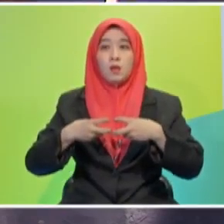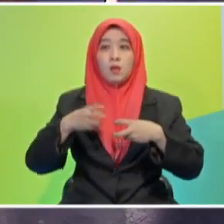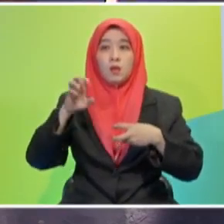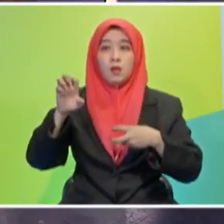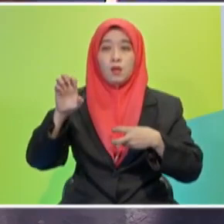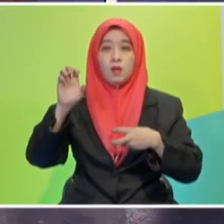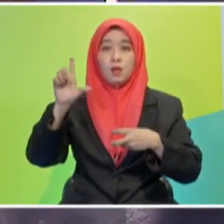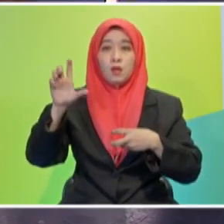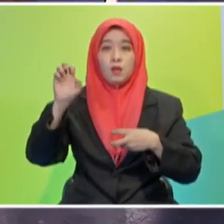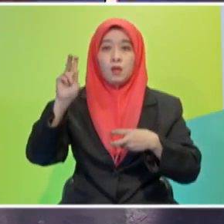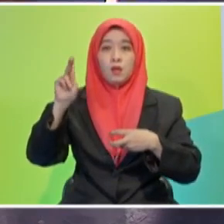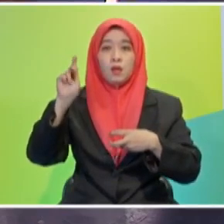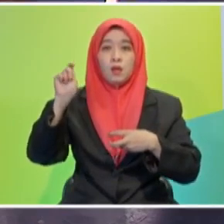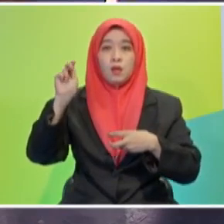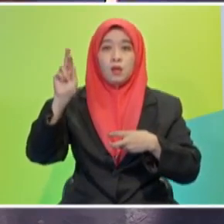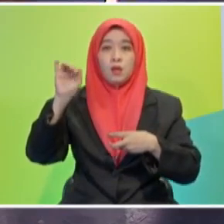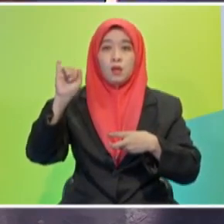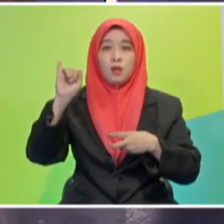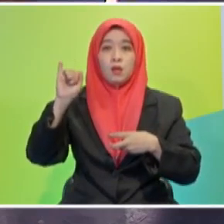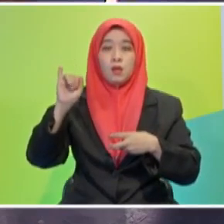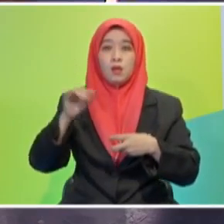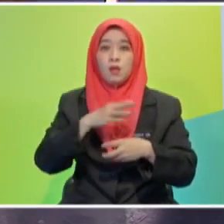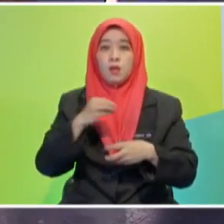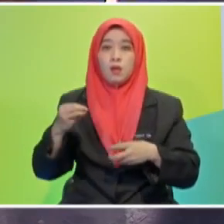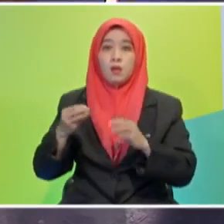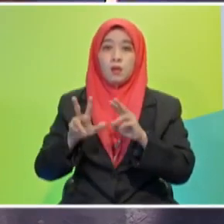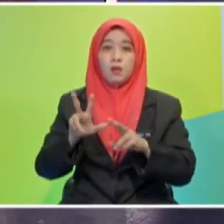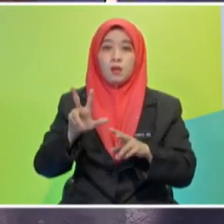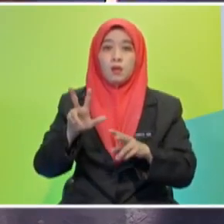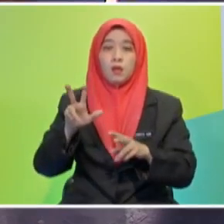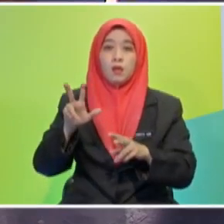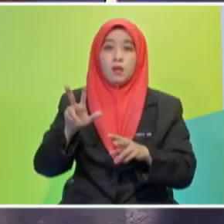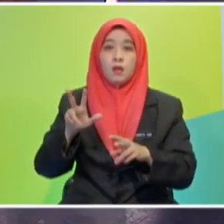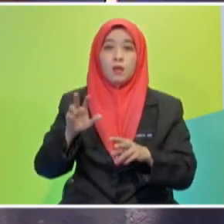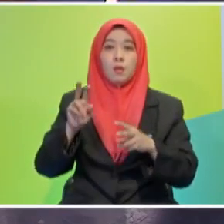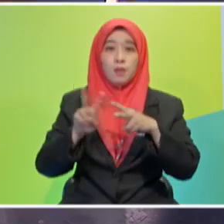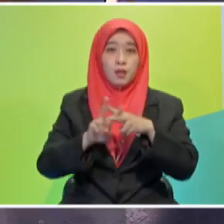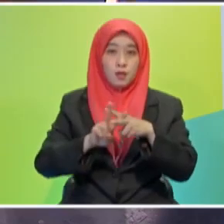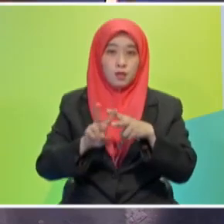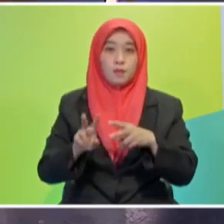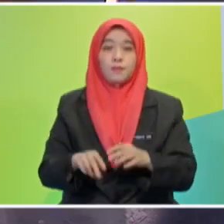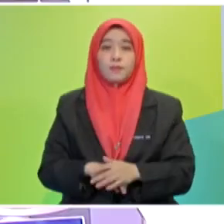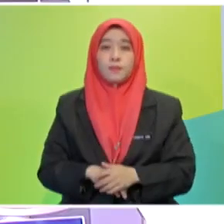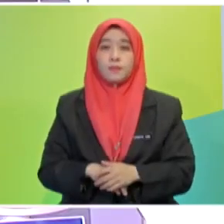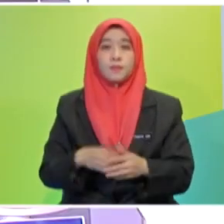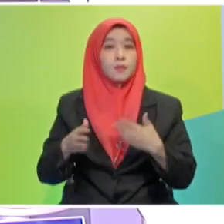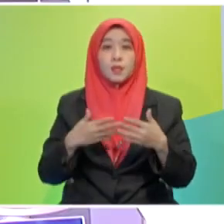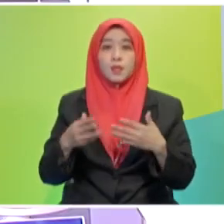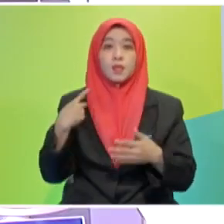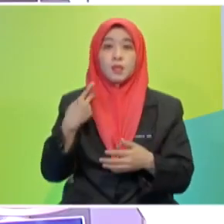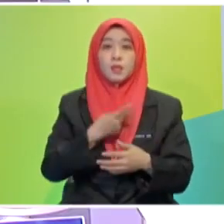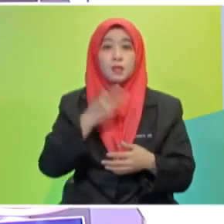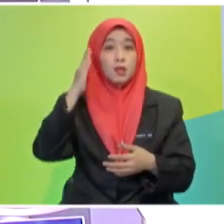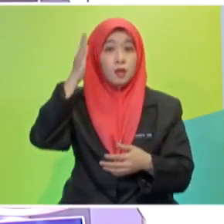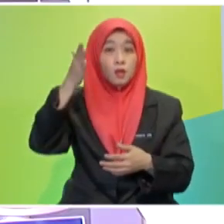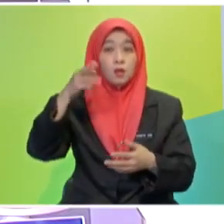elektronik. Bagus. Dan yang ketiga kita ada mechanical. Okey, bagus. Itu pun lupa lagi, cikgu. Okey. Aduh. Tak apa. Kita akan ulang lagi. Okey,